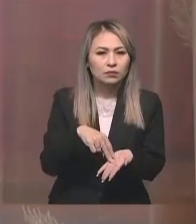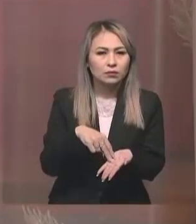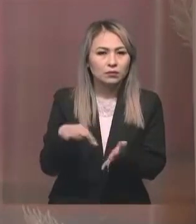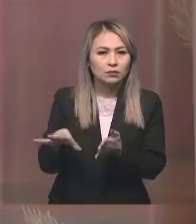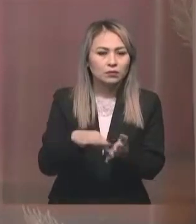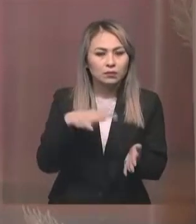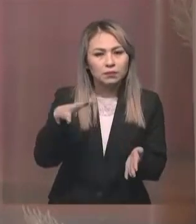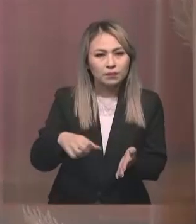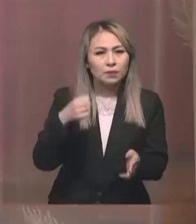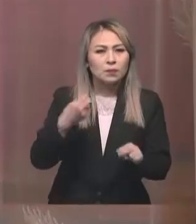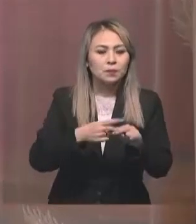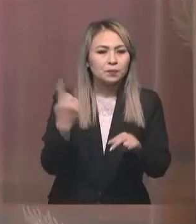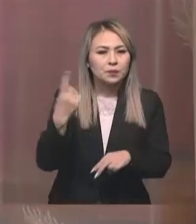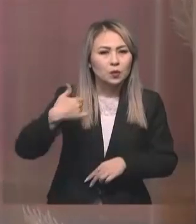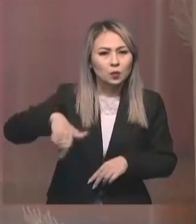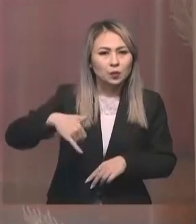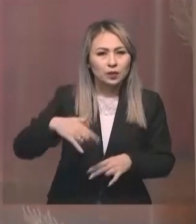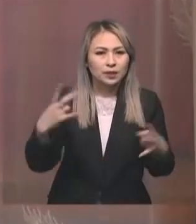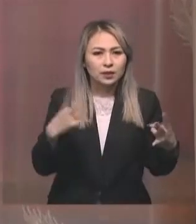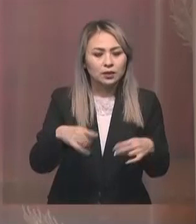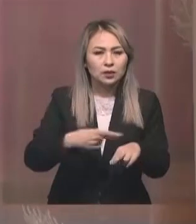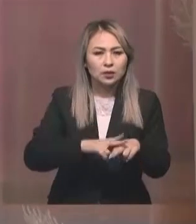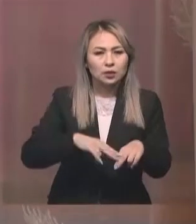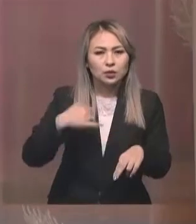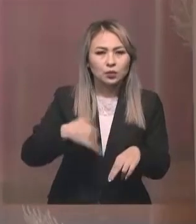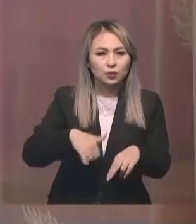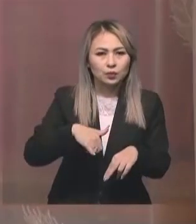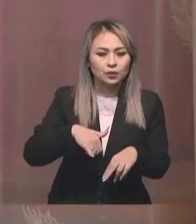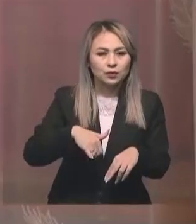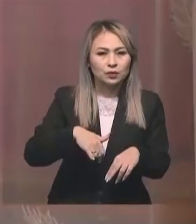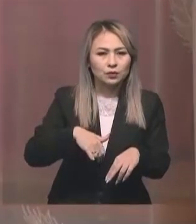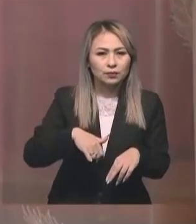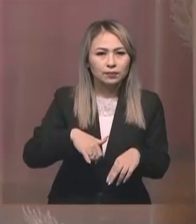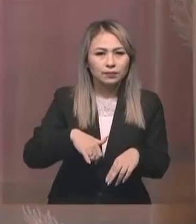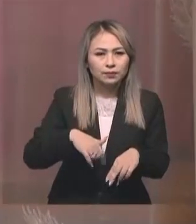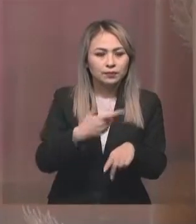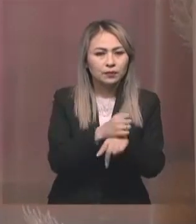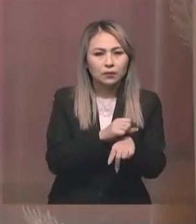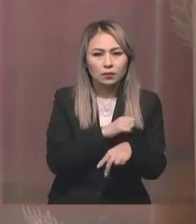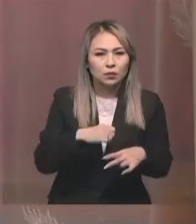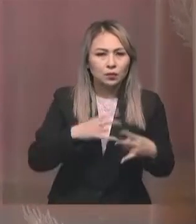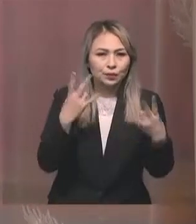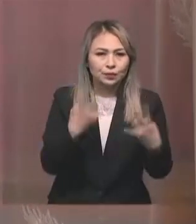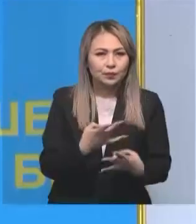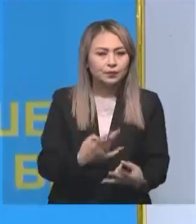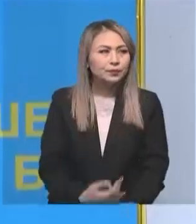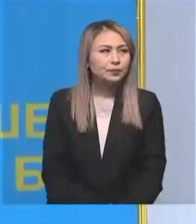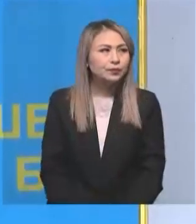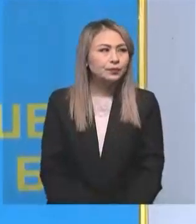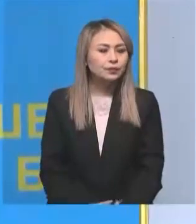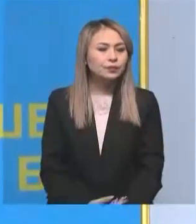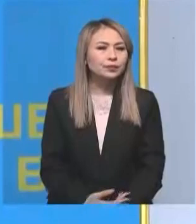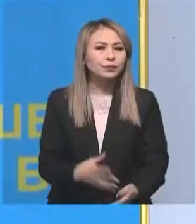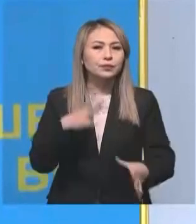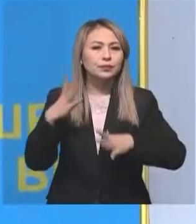бірінші алатын заты осы сумка болу керек. Өйткені бұл сумка сол уақытта ең керекті заттардың бірі болып табылады.